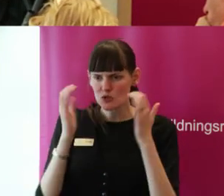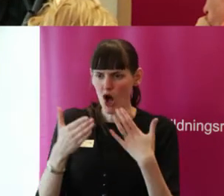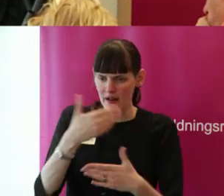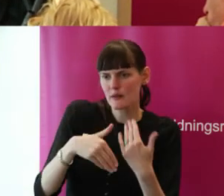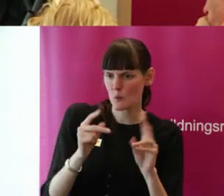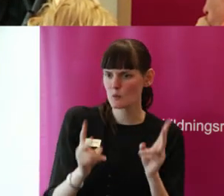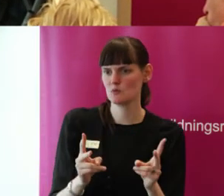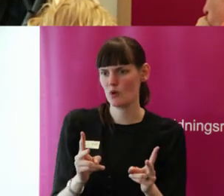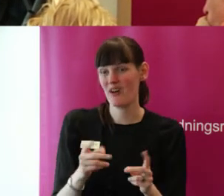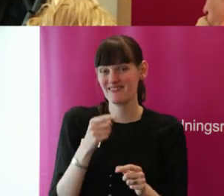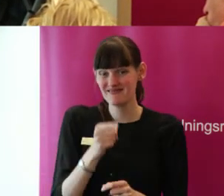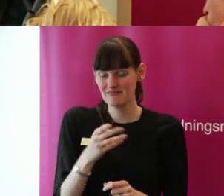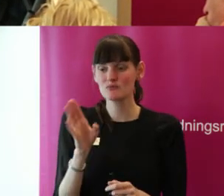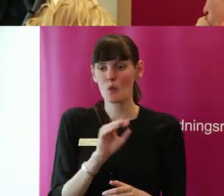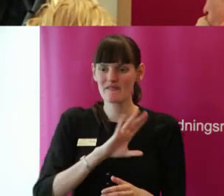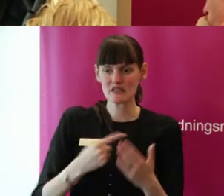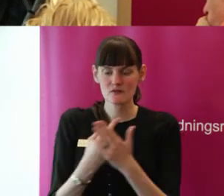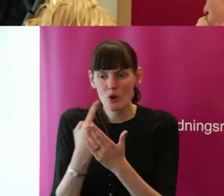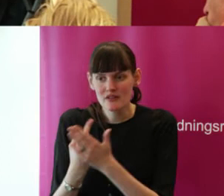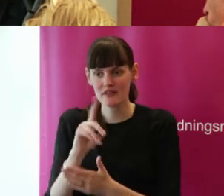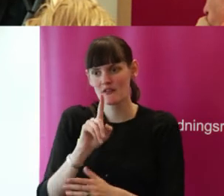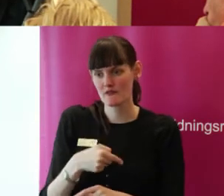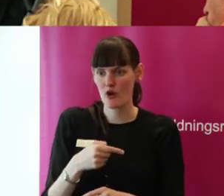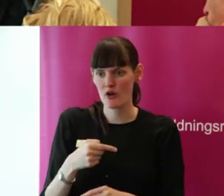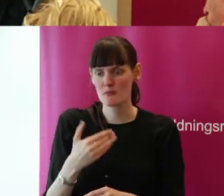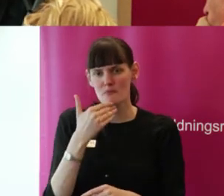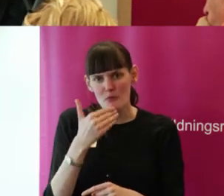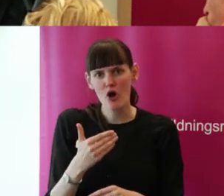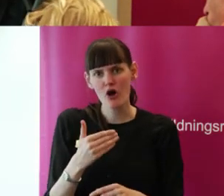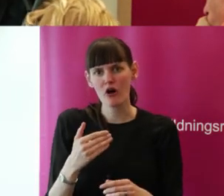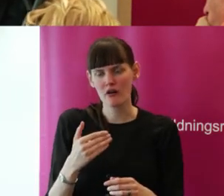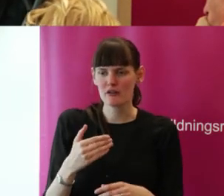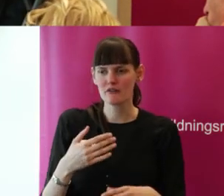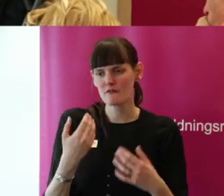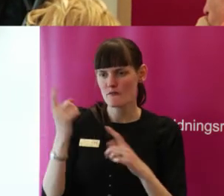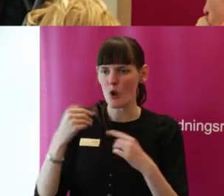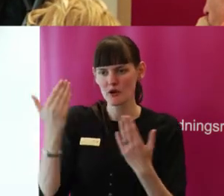som ger förutsättningarna för framgångsrikt lärarskap på folkhögskolan.